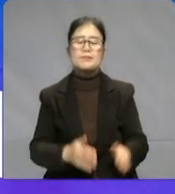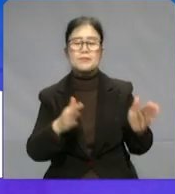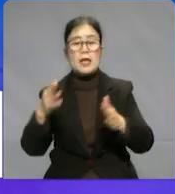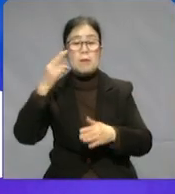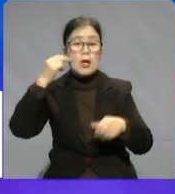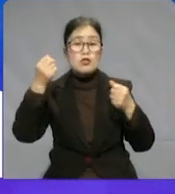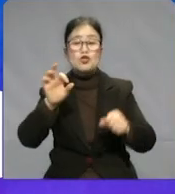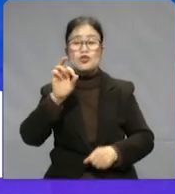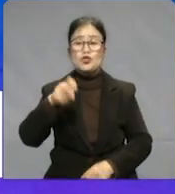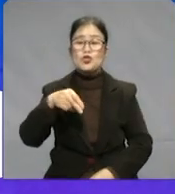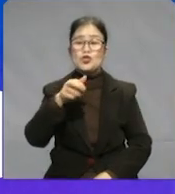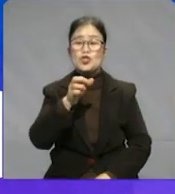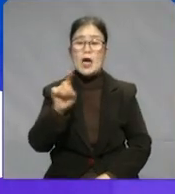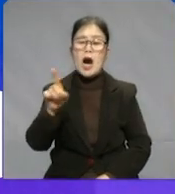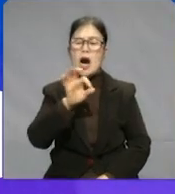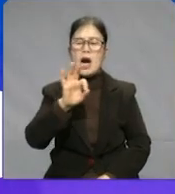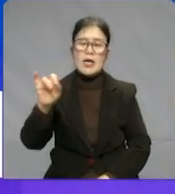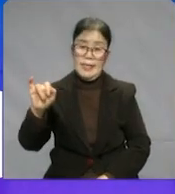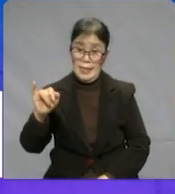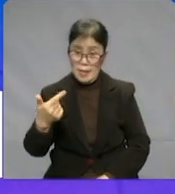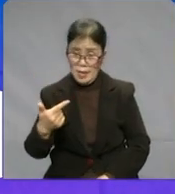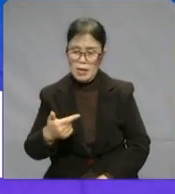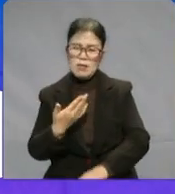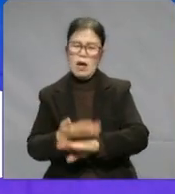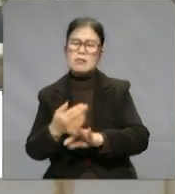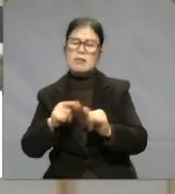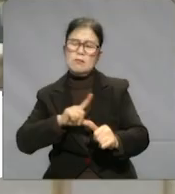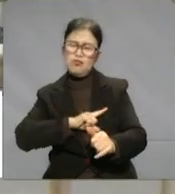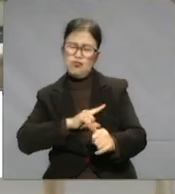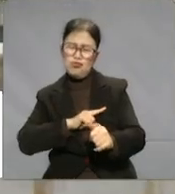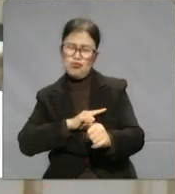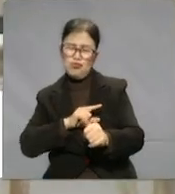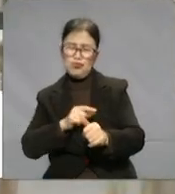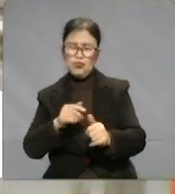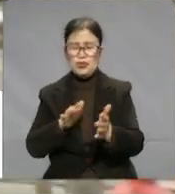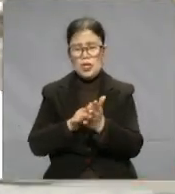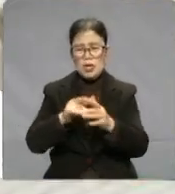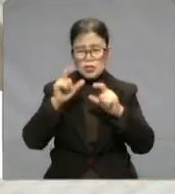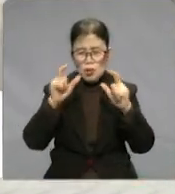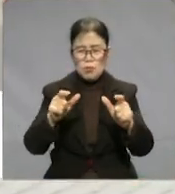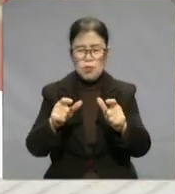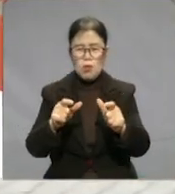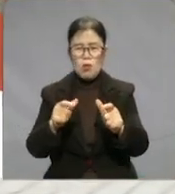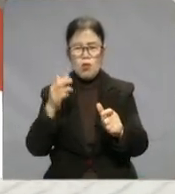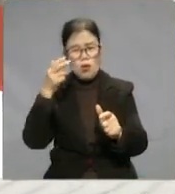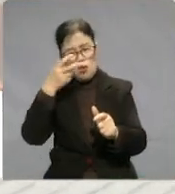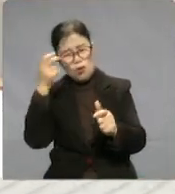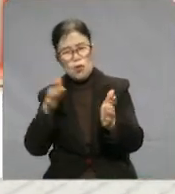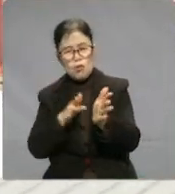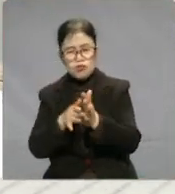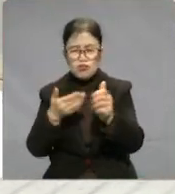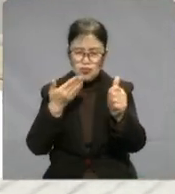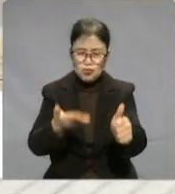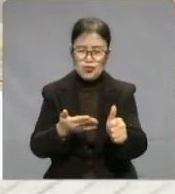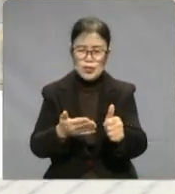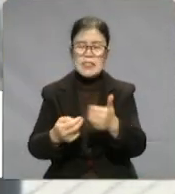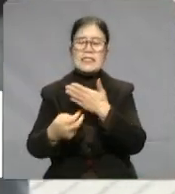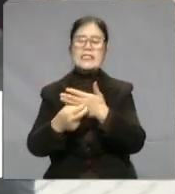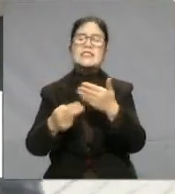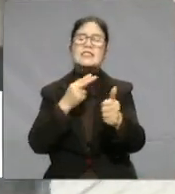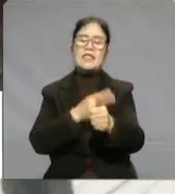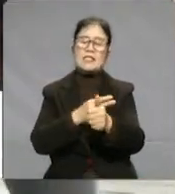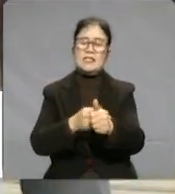배우 유아인 씨에게 타인 명의로 수면제를 처방해 주거나 프로포폴 투약 내역을 식약처에 미보관 혐의 등을 받는